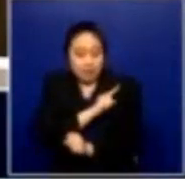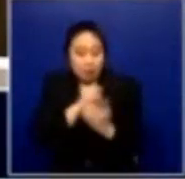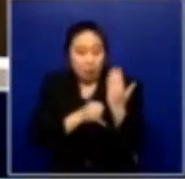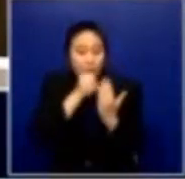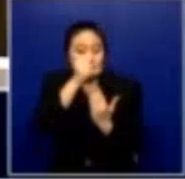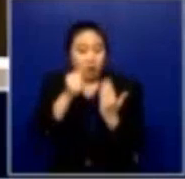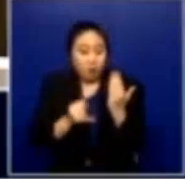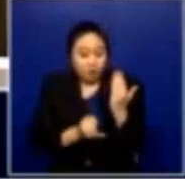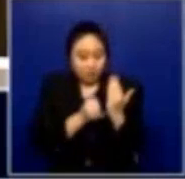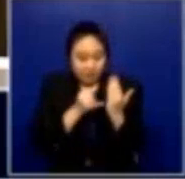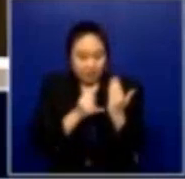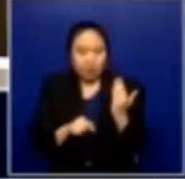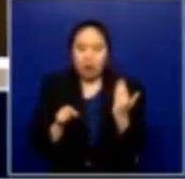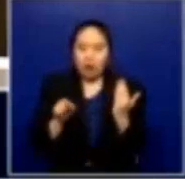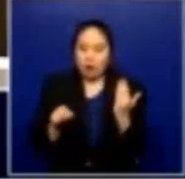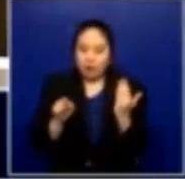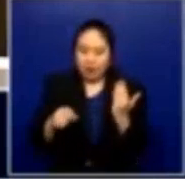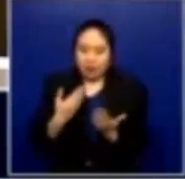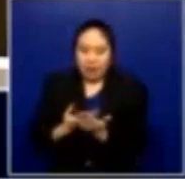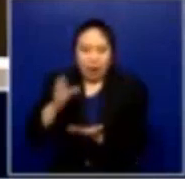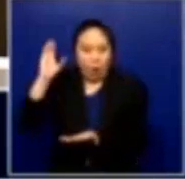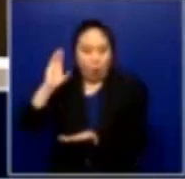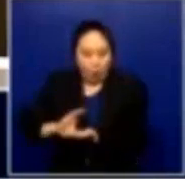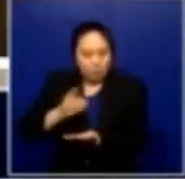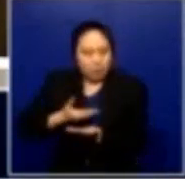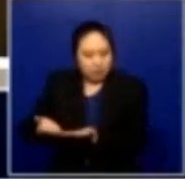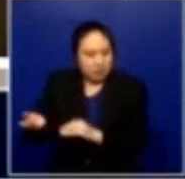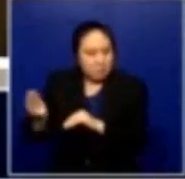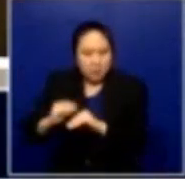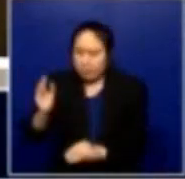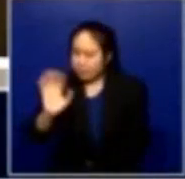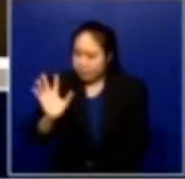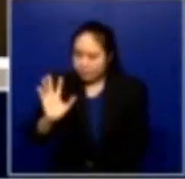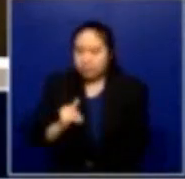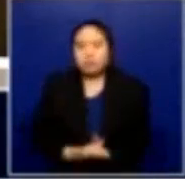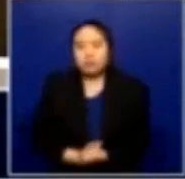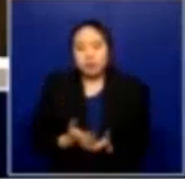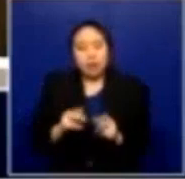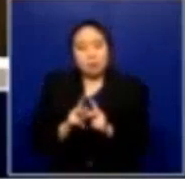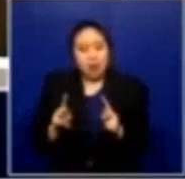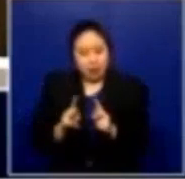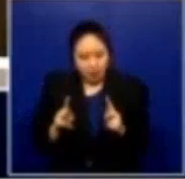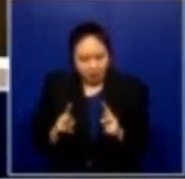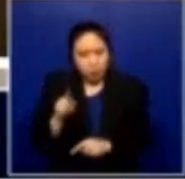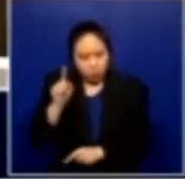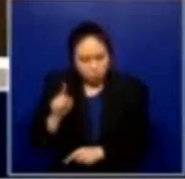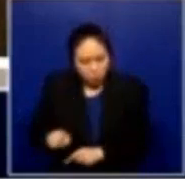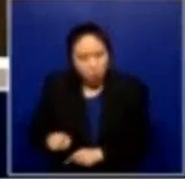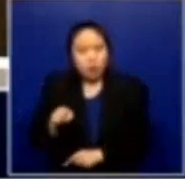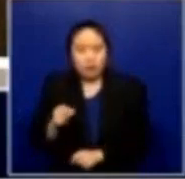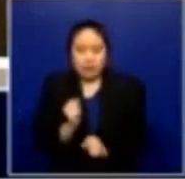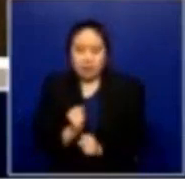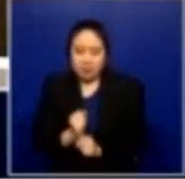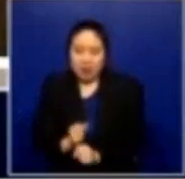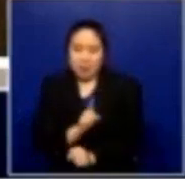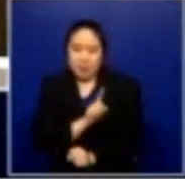งานนี้เนี่ยครับไม่ควรที่จะต้องตั้งงบประมาณซื้อเพิ่มเติมแล้วคณะกรรมการกระจายอำนาจควรจะกระจายภารกิจ